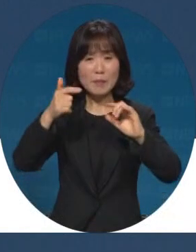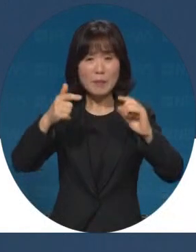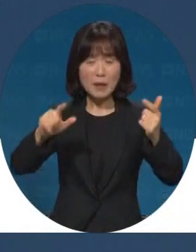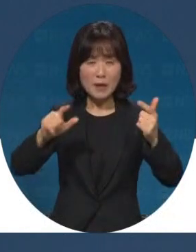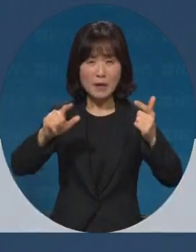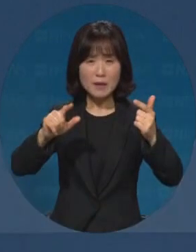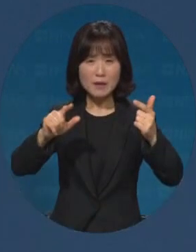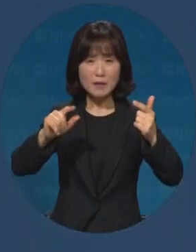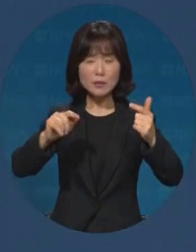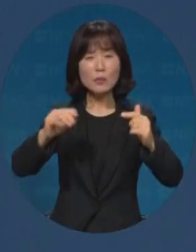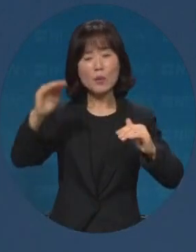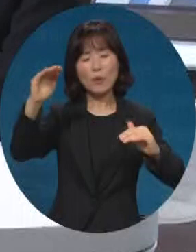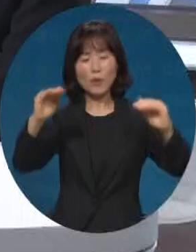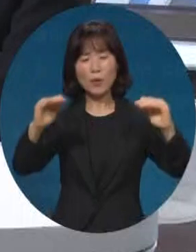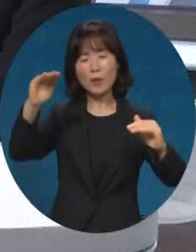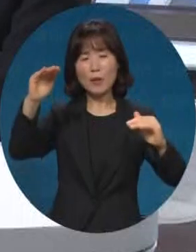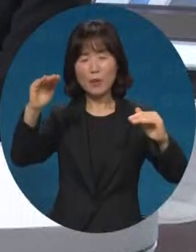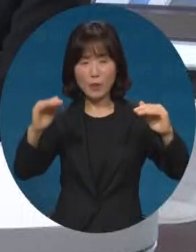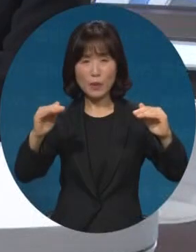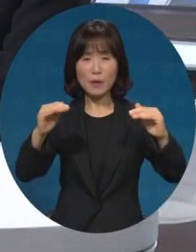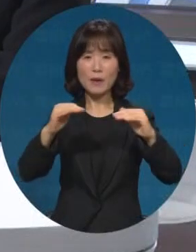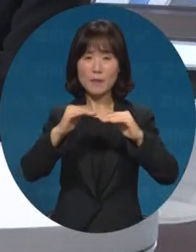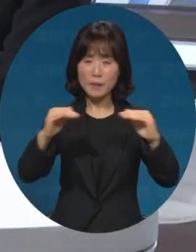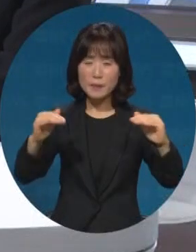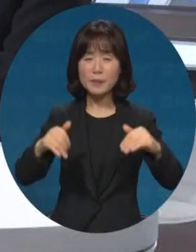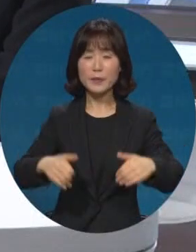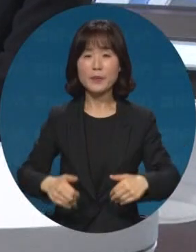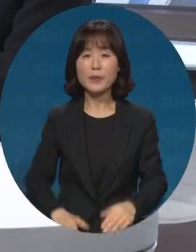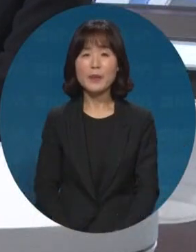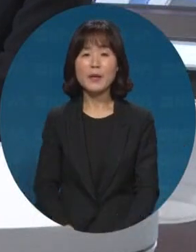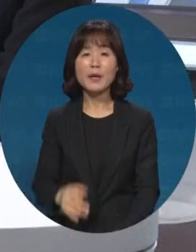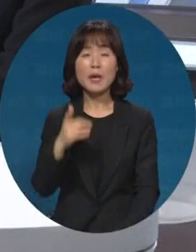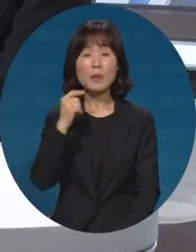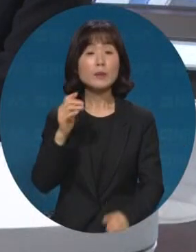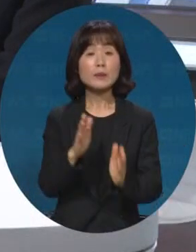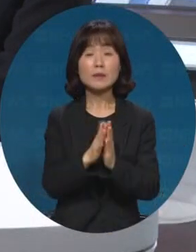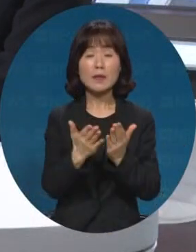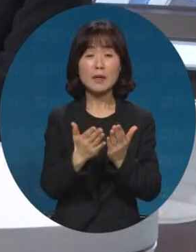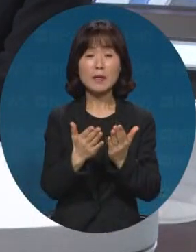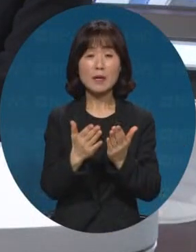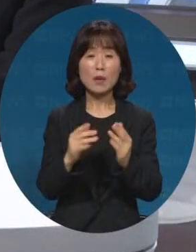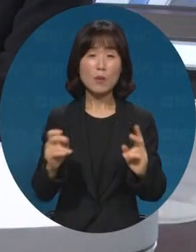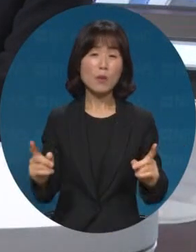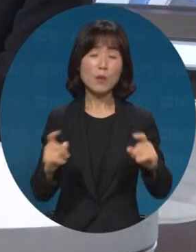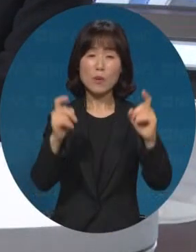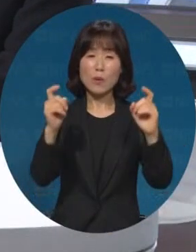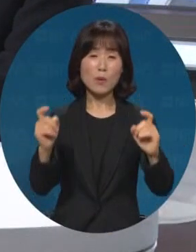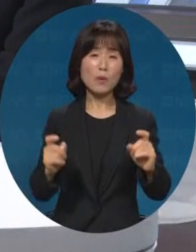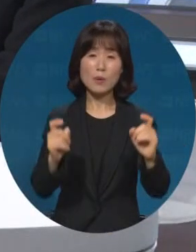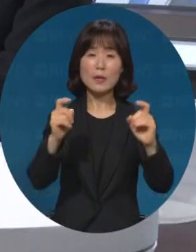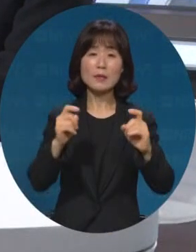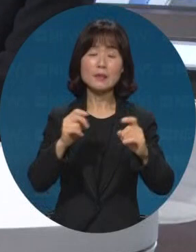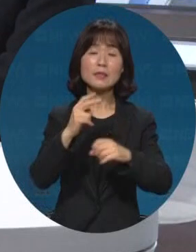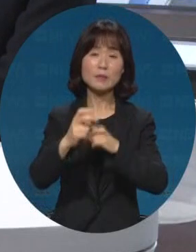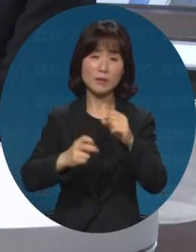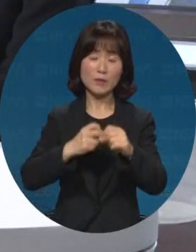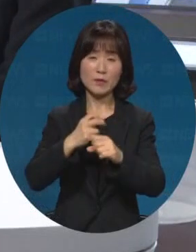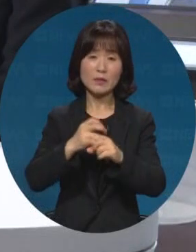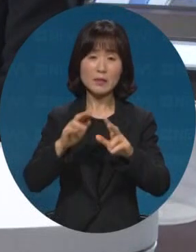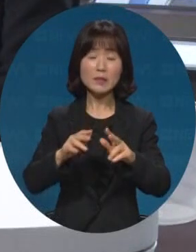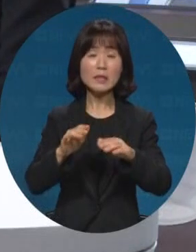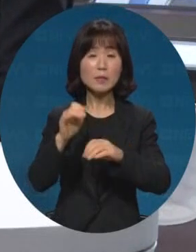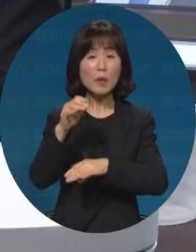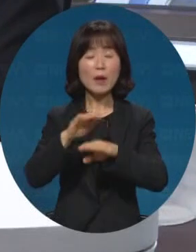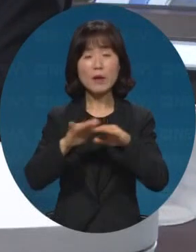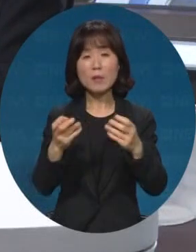좋겠습니다네 일본 교과서를 둘러싼 논란이 지금 20년 가까이 반복이 됐습니다 이제는 근본적인 해결책을 고민해